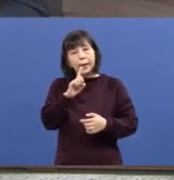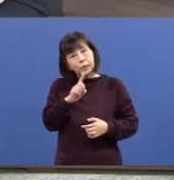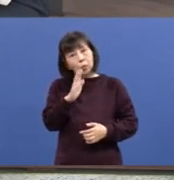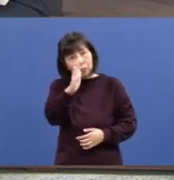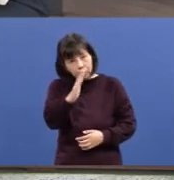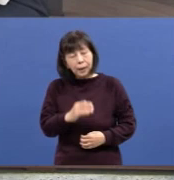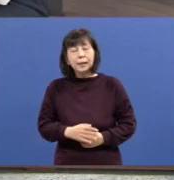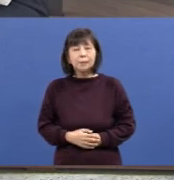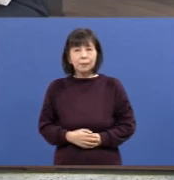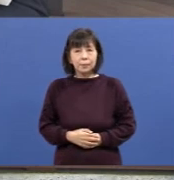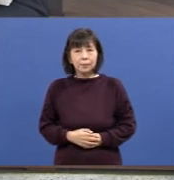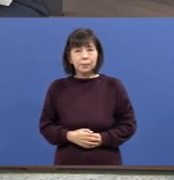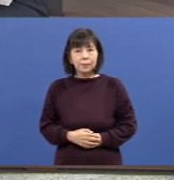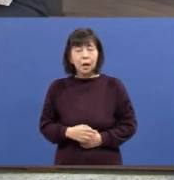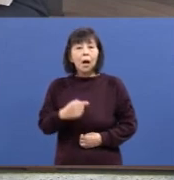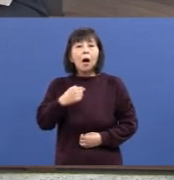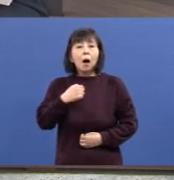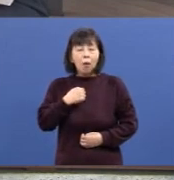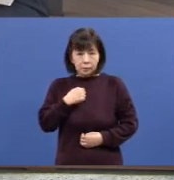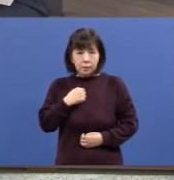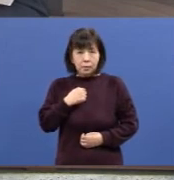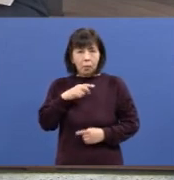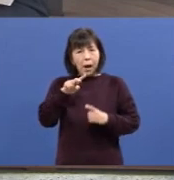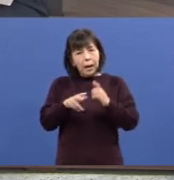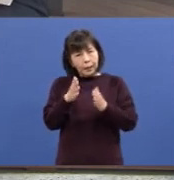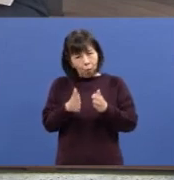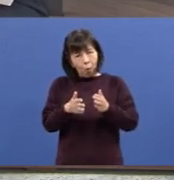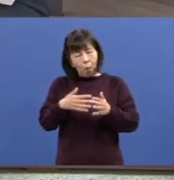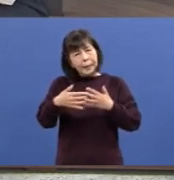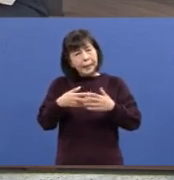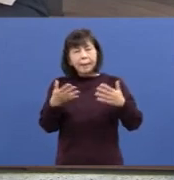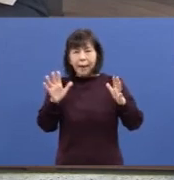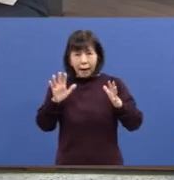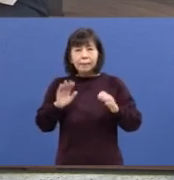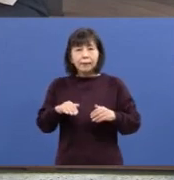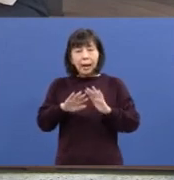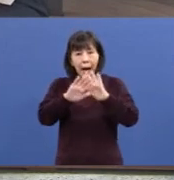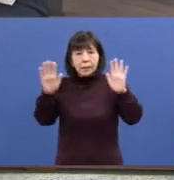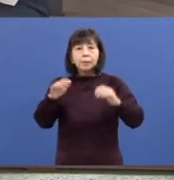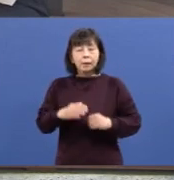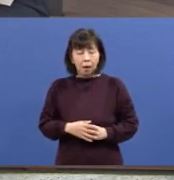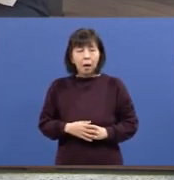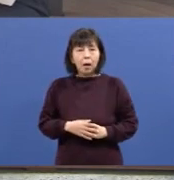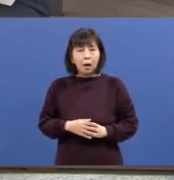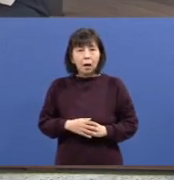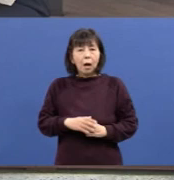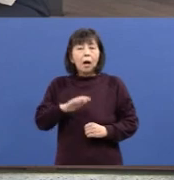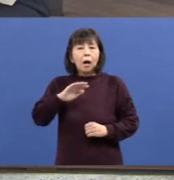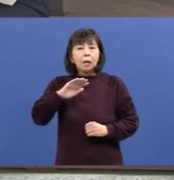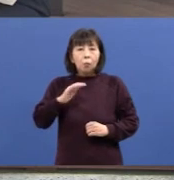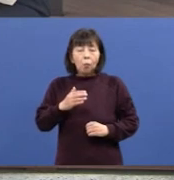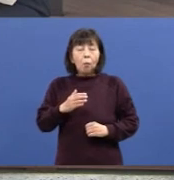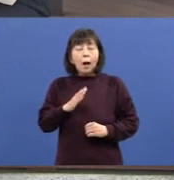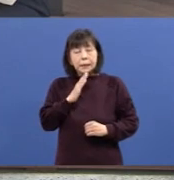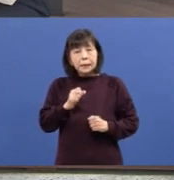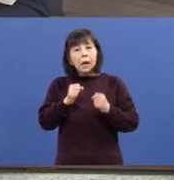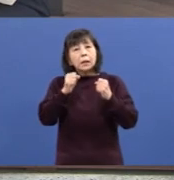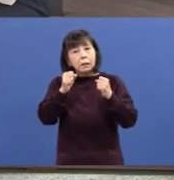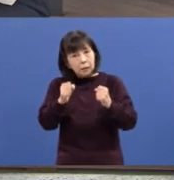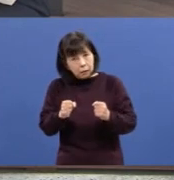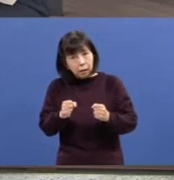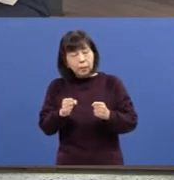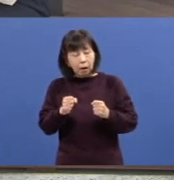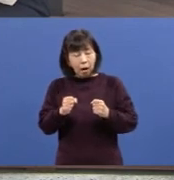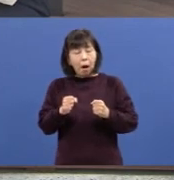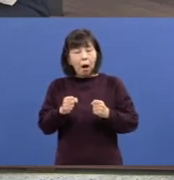します。 はい、私は介護職は未経験ながら今のお仕事を就いたんですけれども、やっぱり実際現場で働い